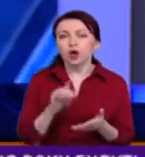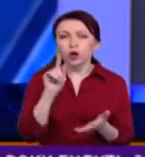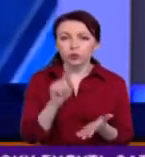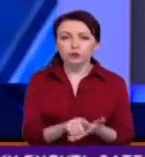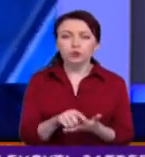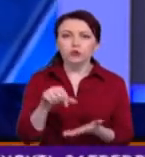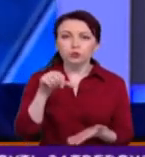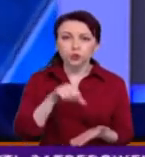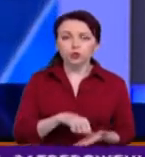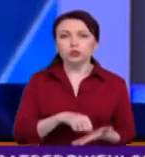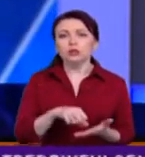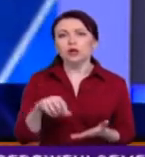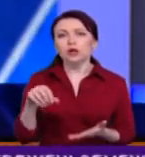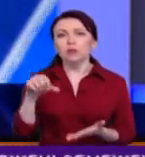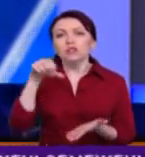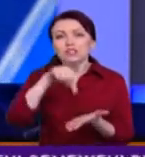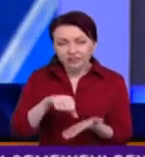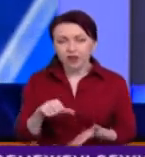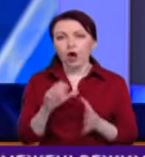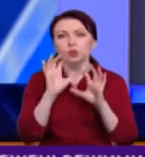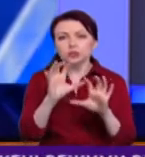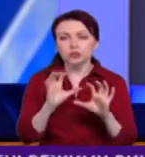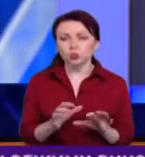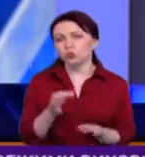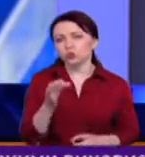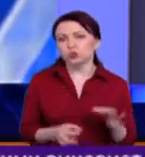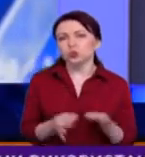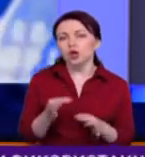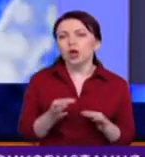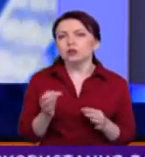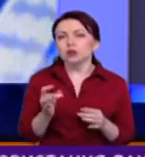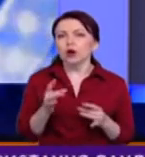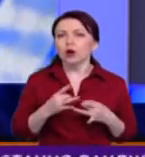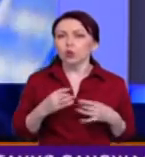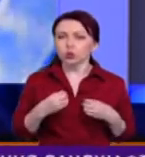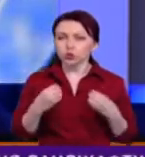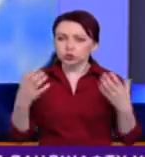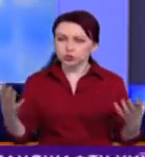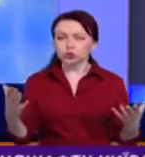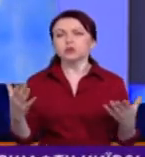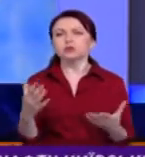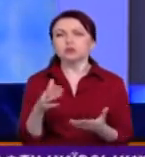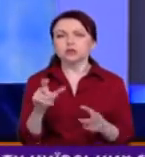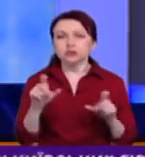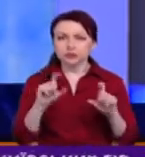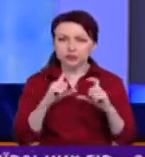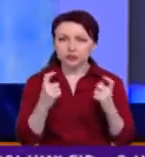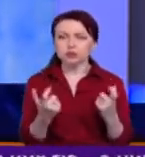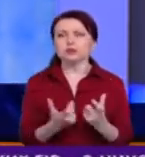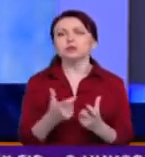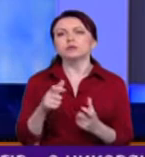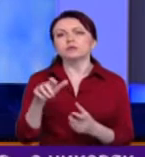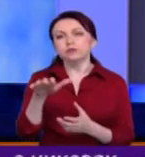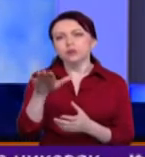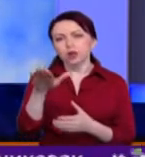участі представника Конституційного суду на церемонії урочистого засідання. Вона буде